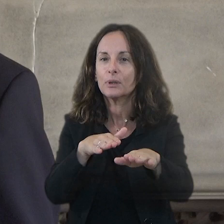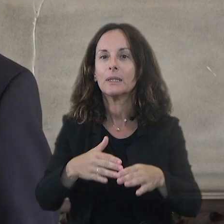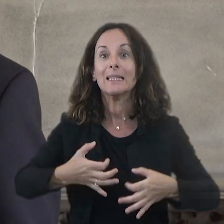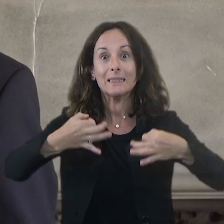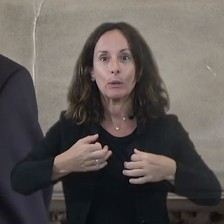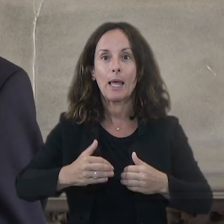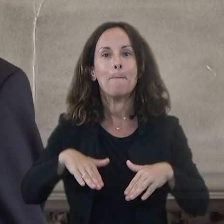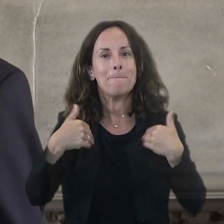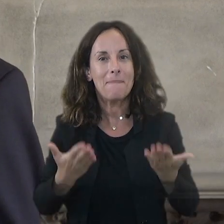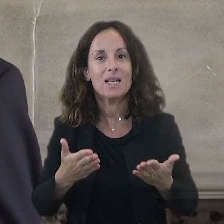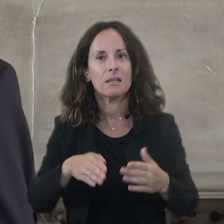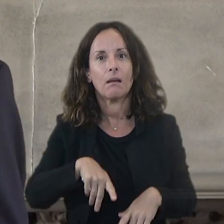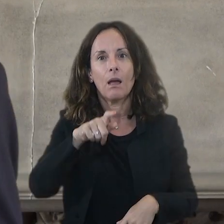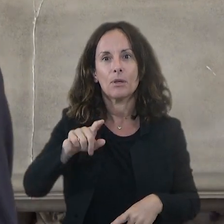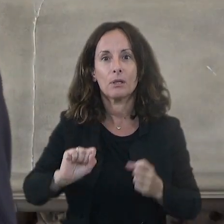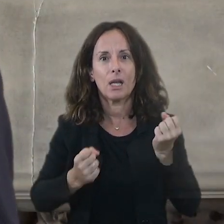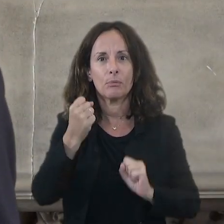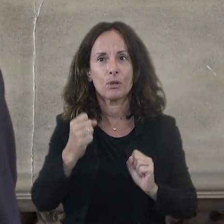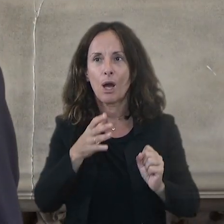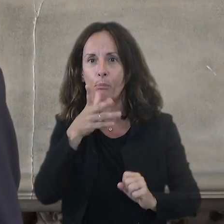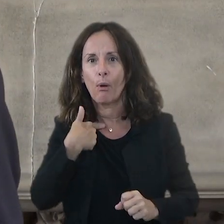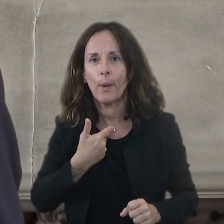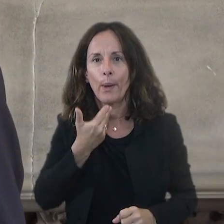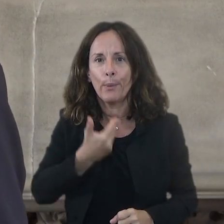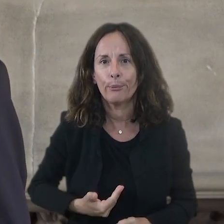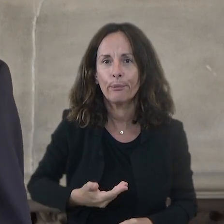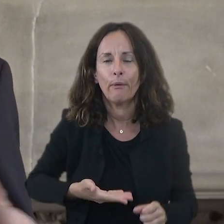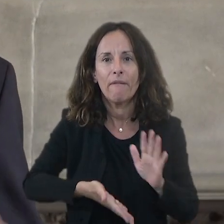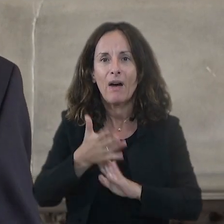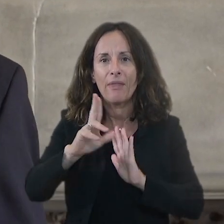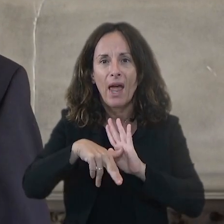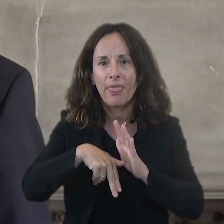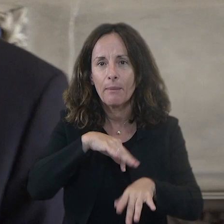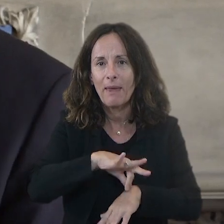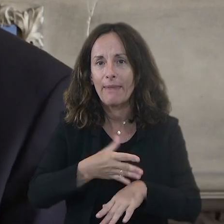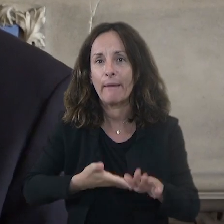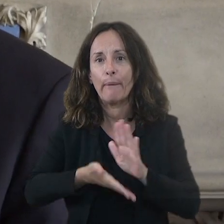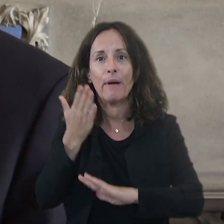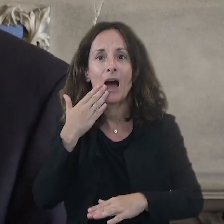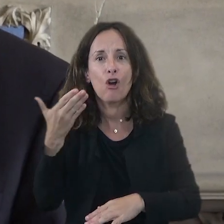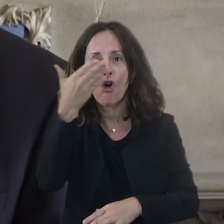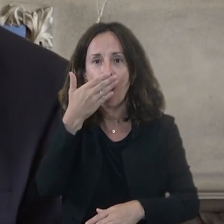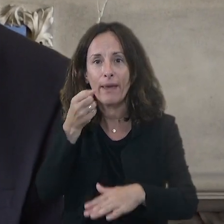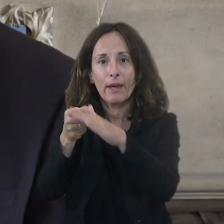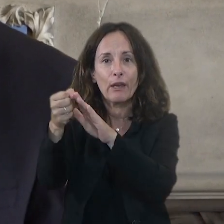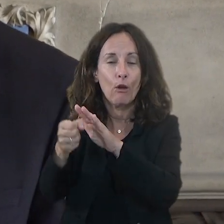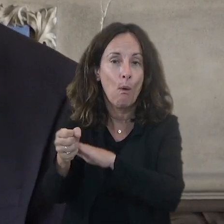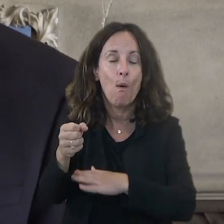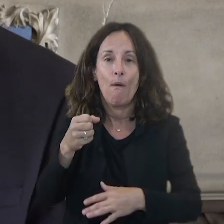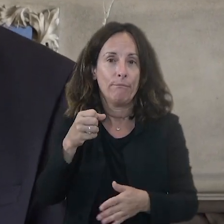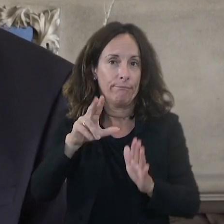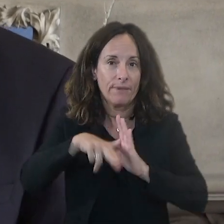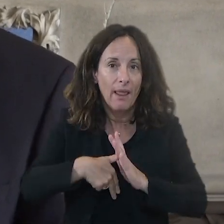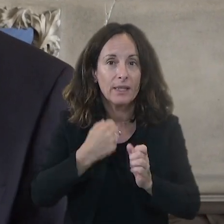i sobretot que la gent no se posi tan nerviosa perquè arriba tard en el metge, arriba tard a les escoles, arriba tard a la feina i en